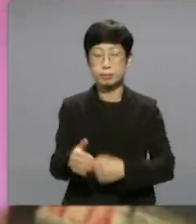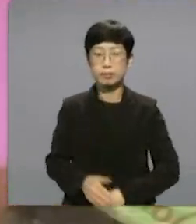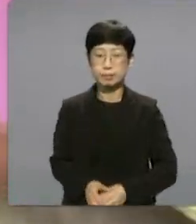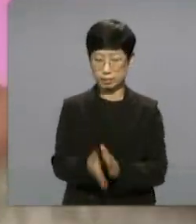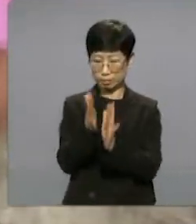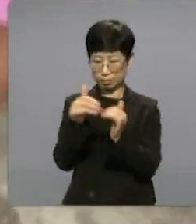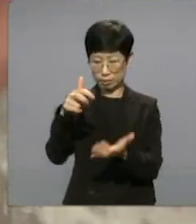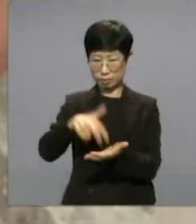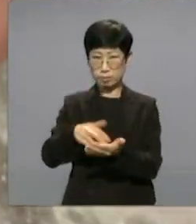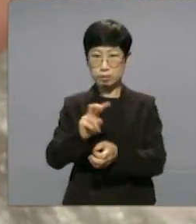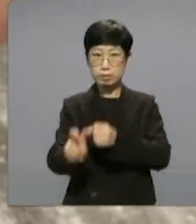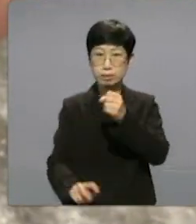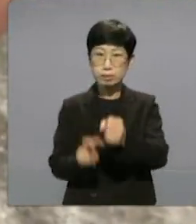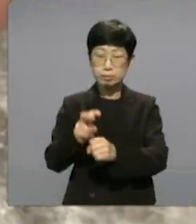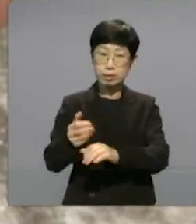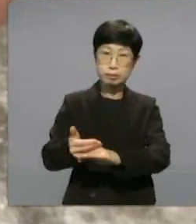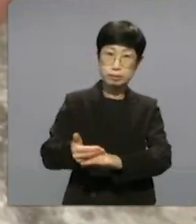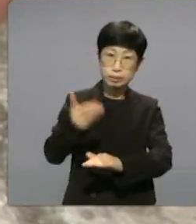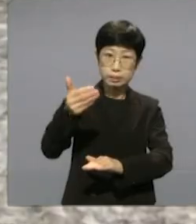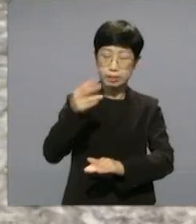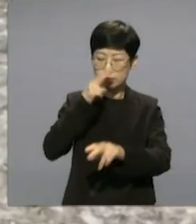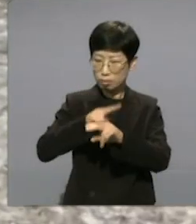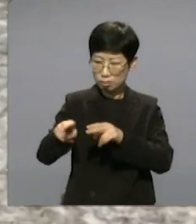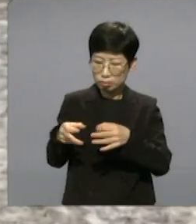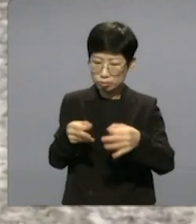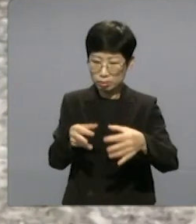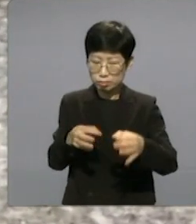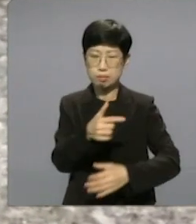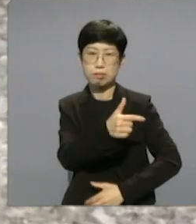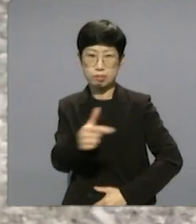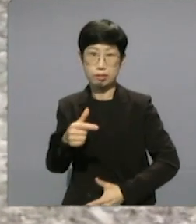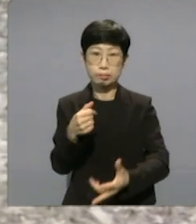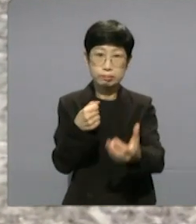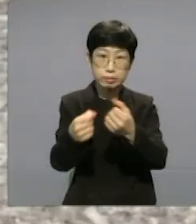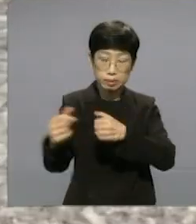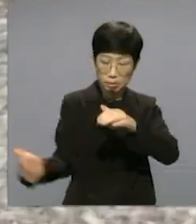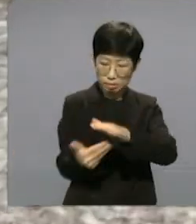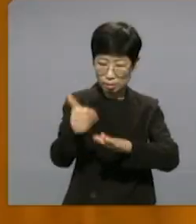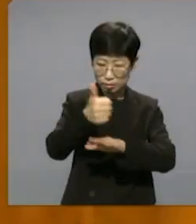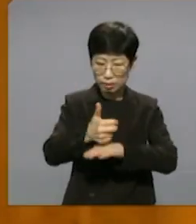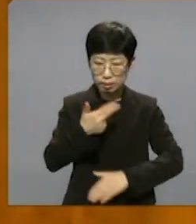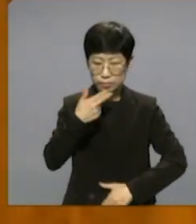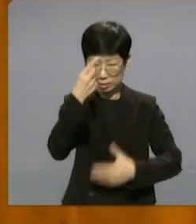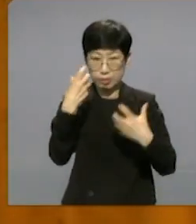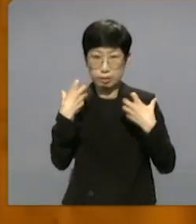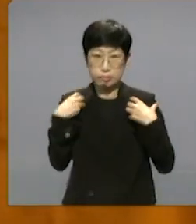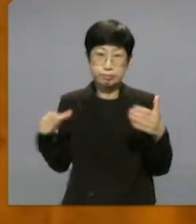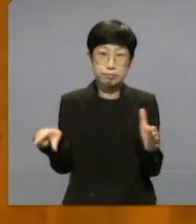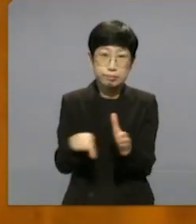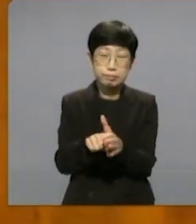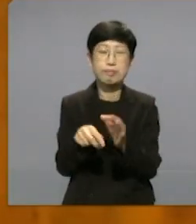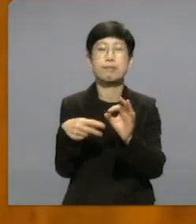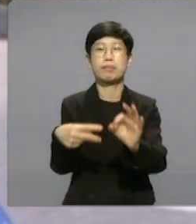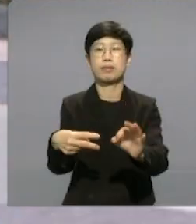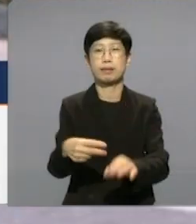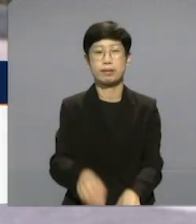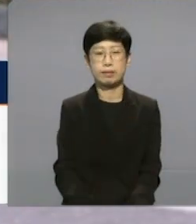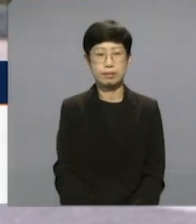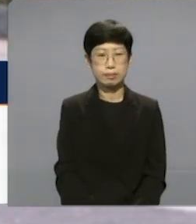시민들도 20년 넘게 석유 부문에 막대한 투자를 하고 있지만 성과를 내지 못하는 정부를 믿지 않고 있습니다